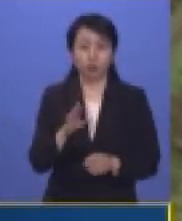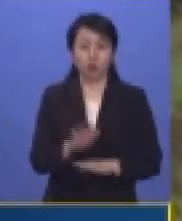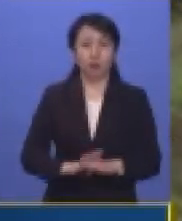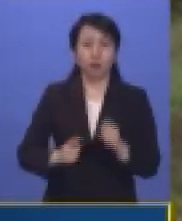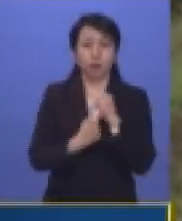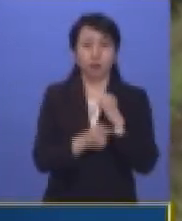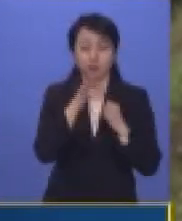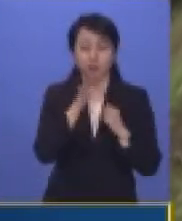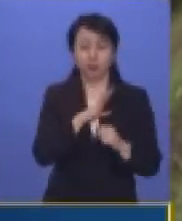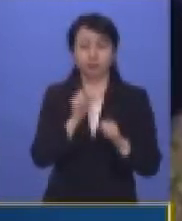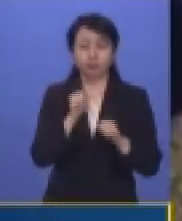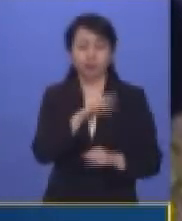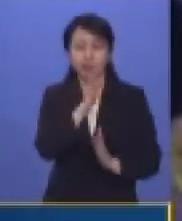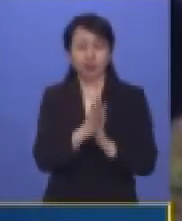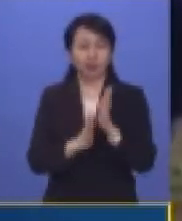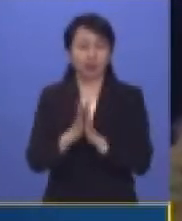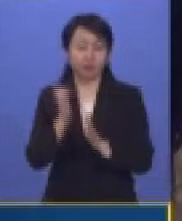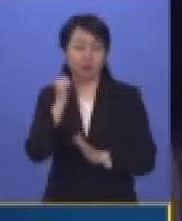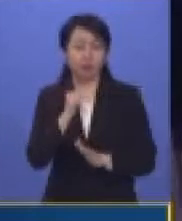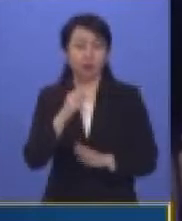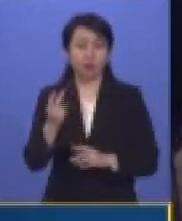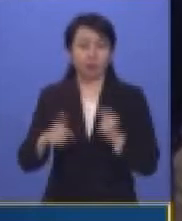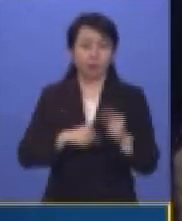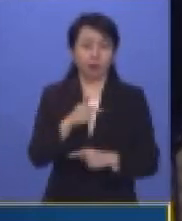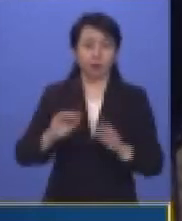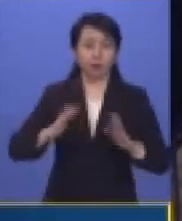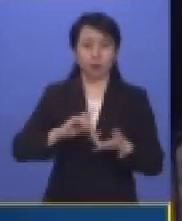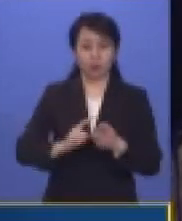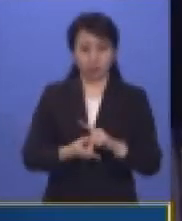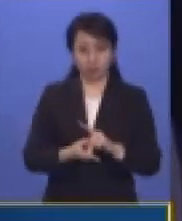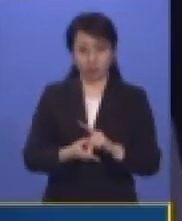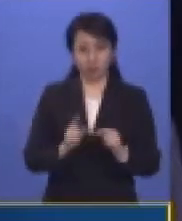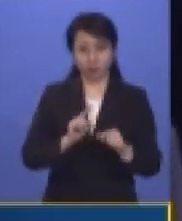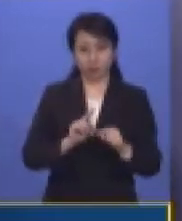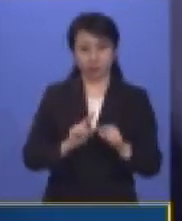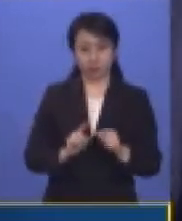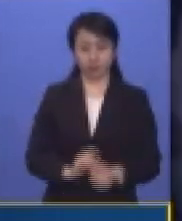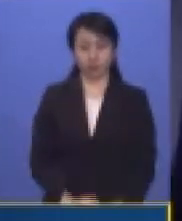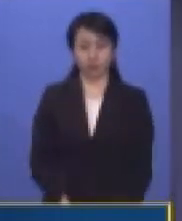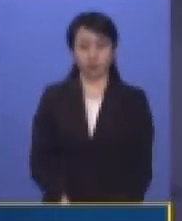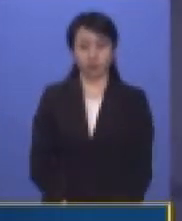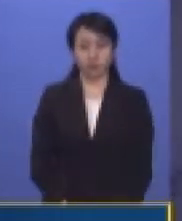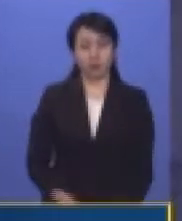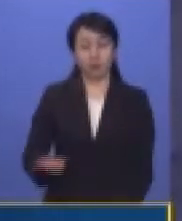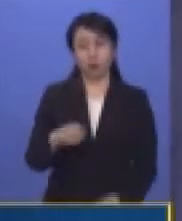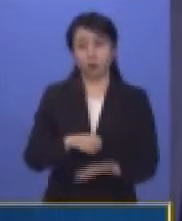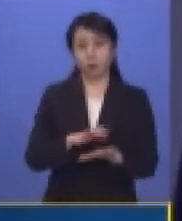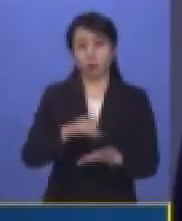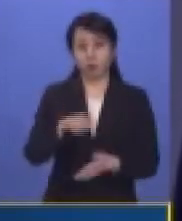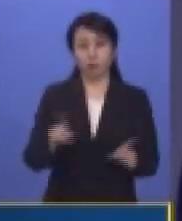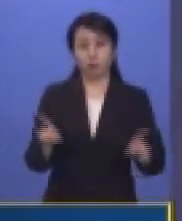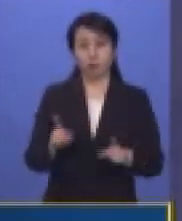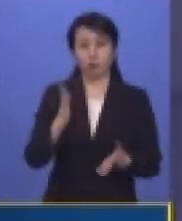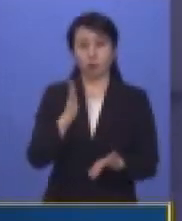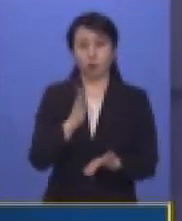оказалась запущена и заросла травой. Благодаря предпринимателю ситуация изменилась кардинально. Мы его с учетом того, что